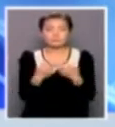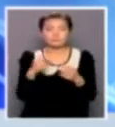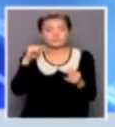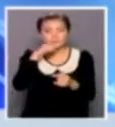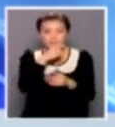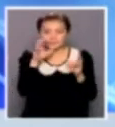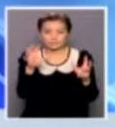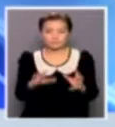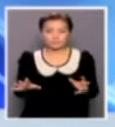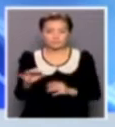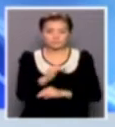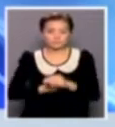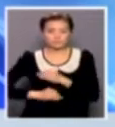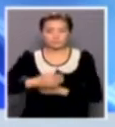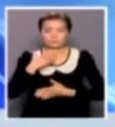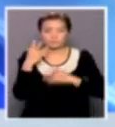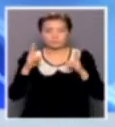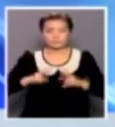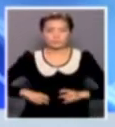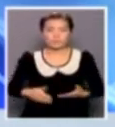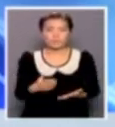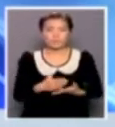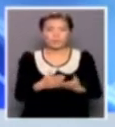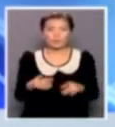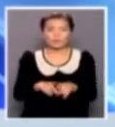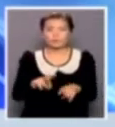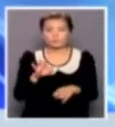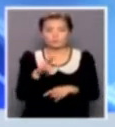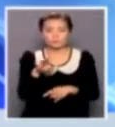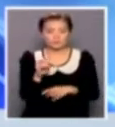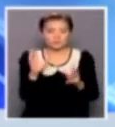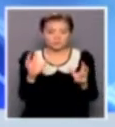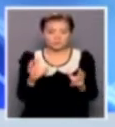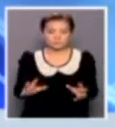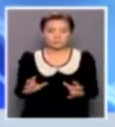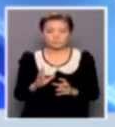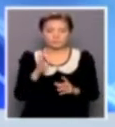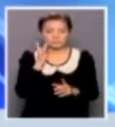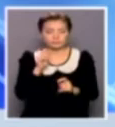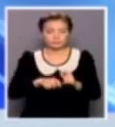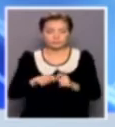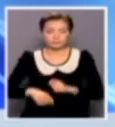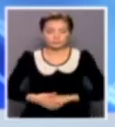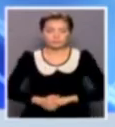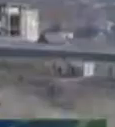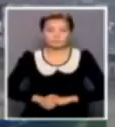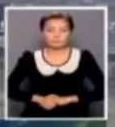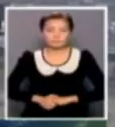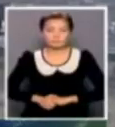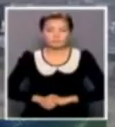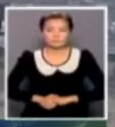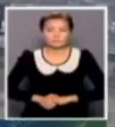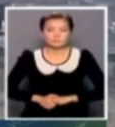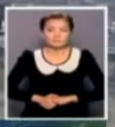экологиялық кодекс жобасы бірінші оқылымда мақұлданды. Бірақ Нұрлан Нығматулин заң жобасын сынғалды.